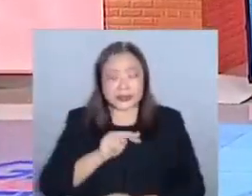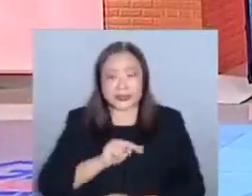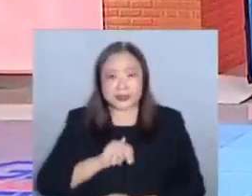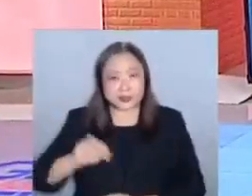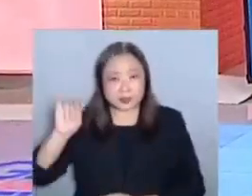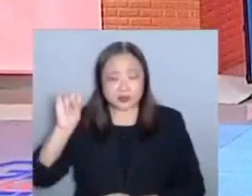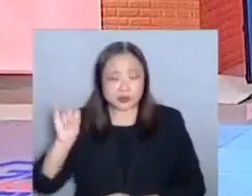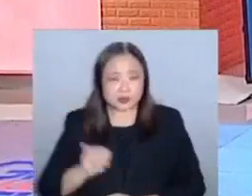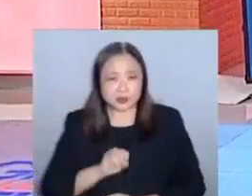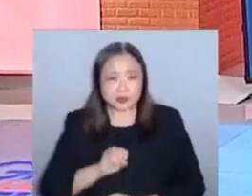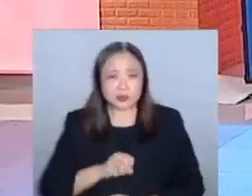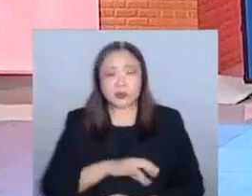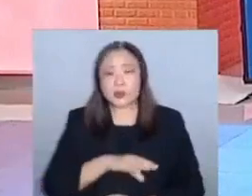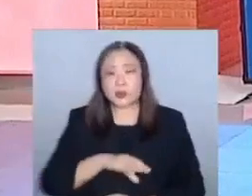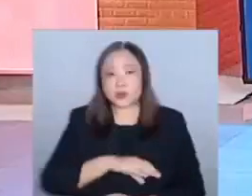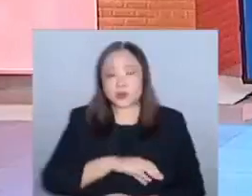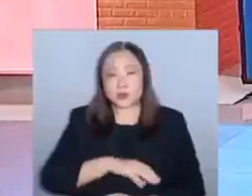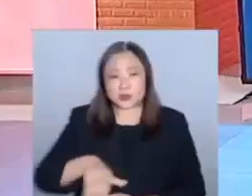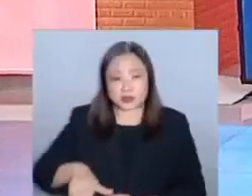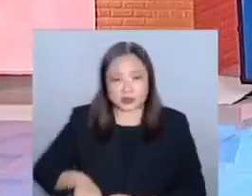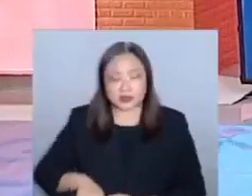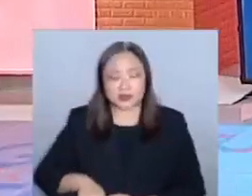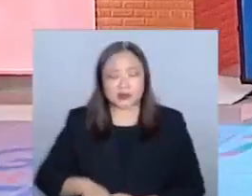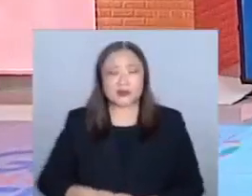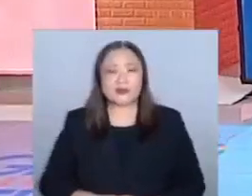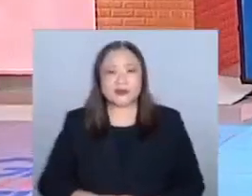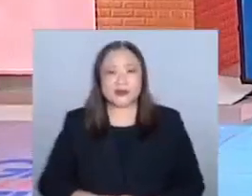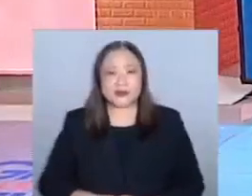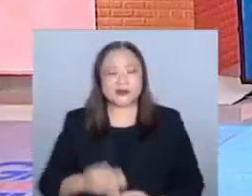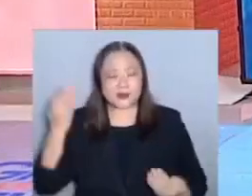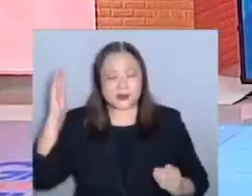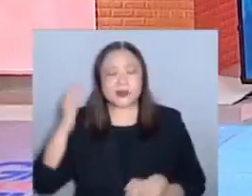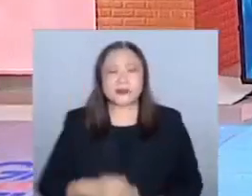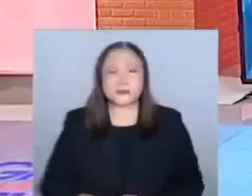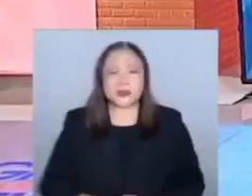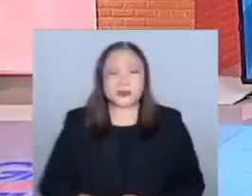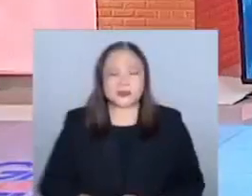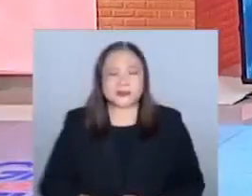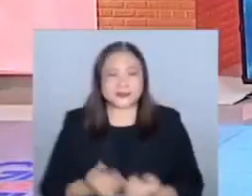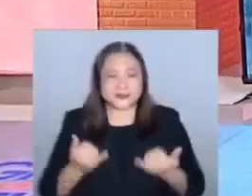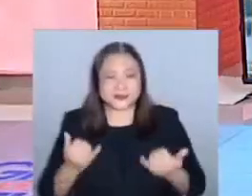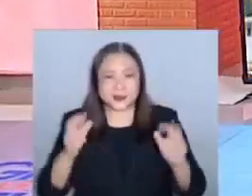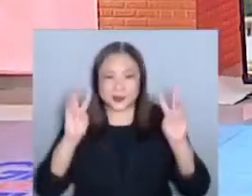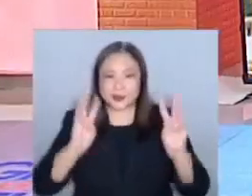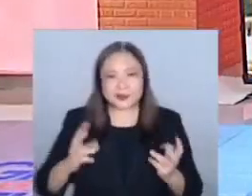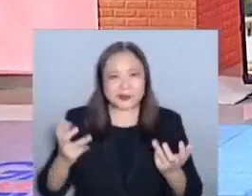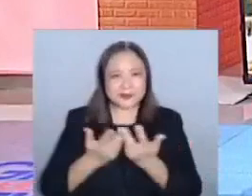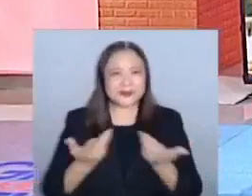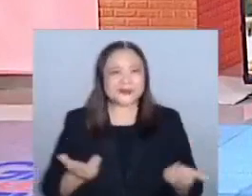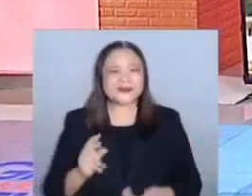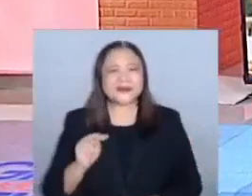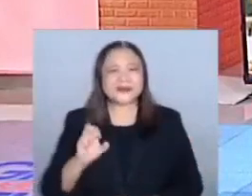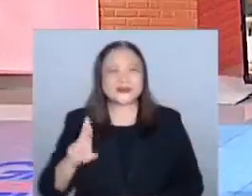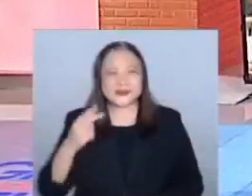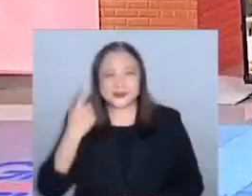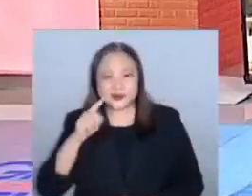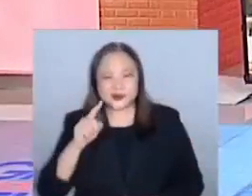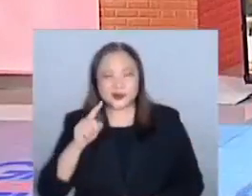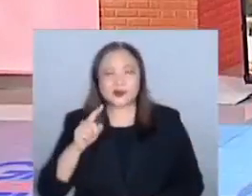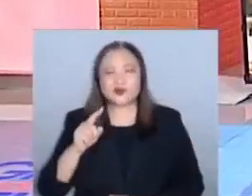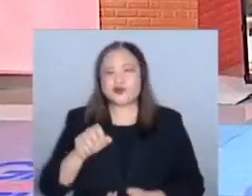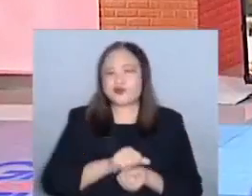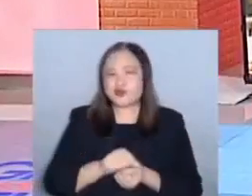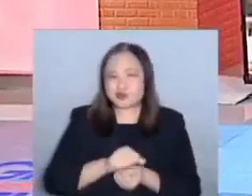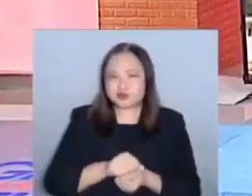Valley Ayon po iyan sa pag-asa swak na swak din ng weather ngayong weekend dito sa Metro Manila para makapaglaba at mamasyal